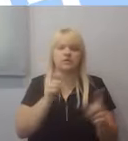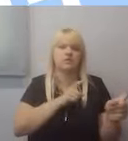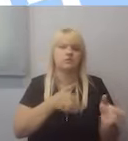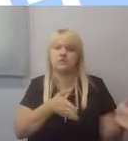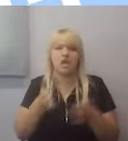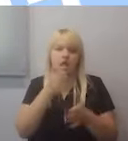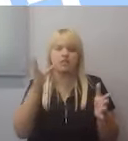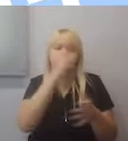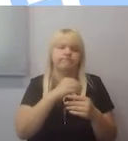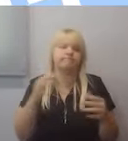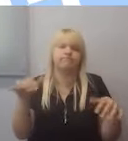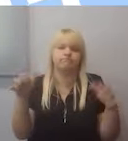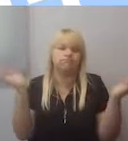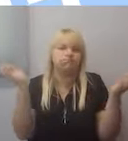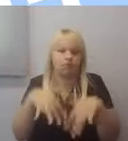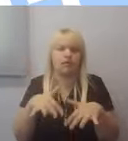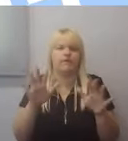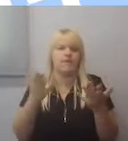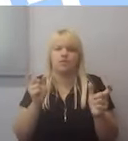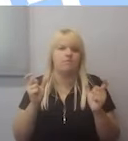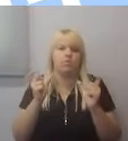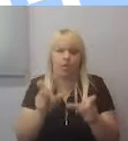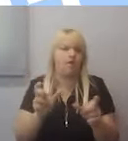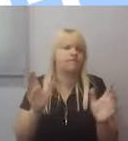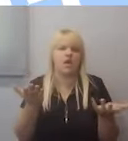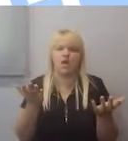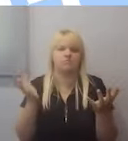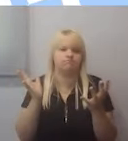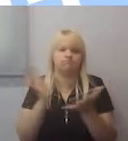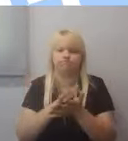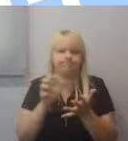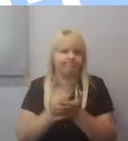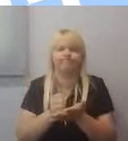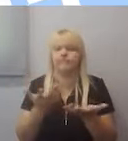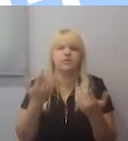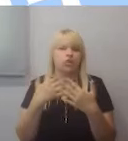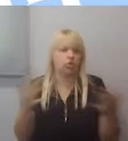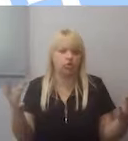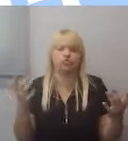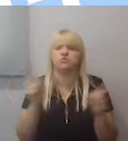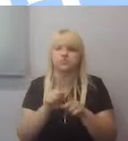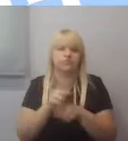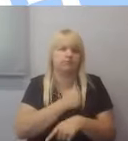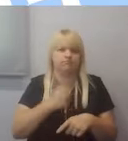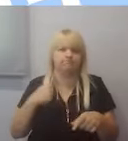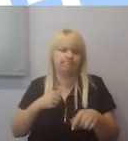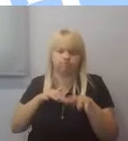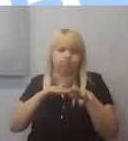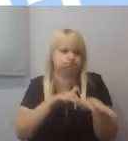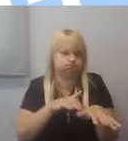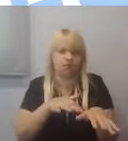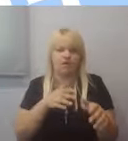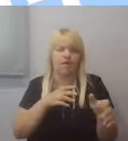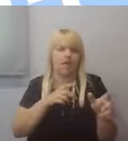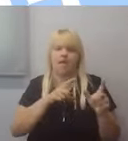vai gan iznīcināti gan bloķēti gan tur varētu būt izvietoti viņi tikt izmant t bruņoto spēku vajadzīb tā kā jābūt tāpēc arī tā